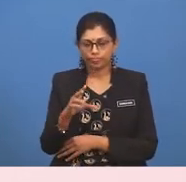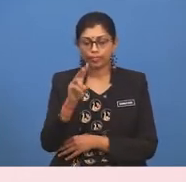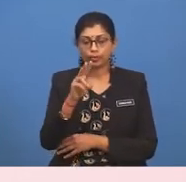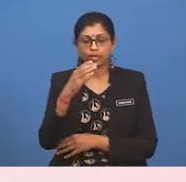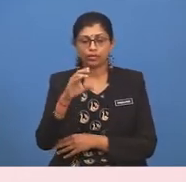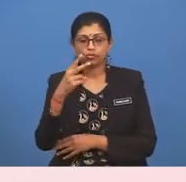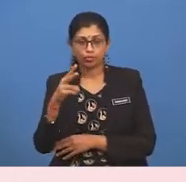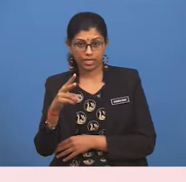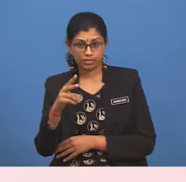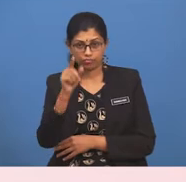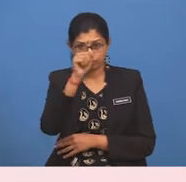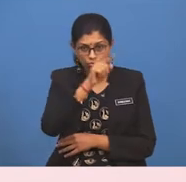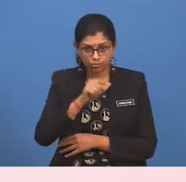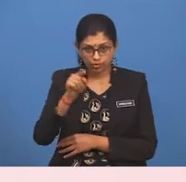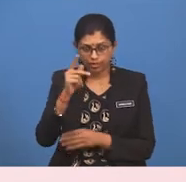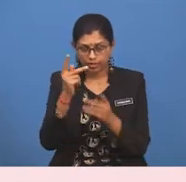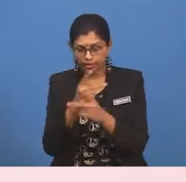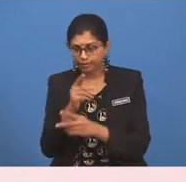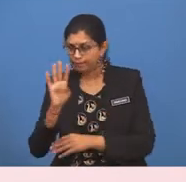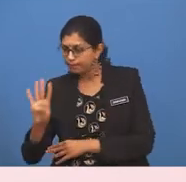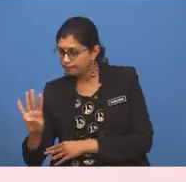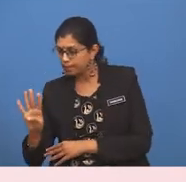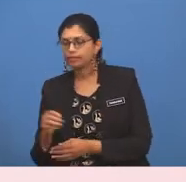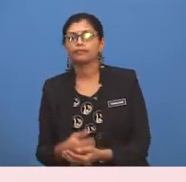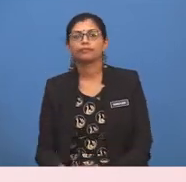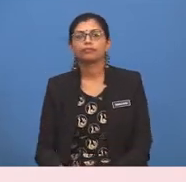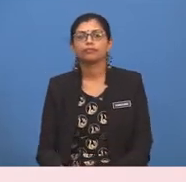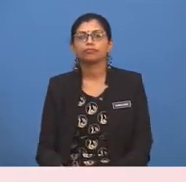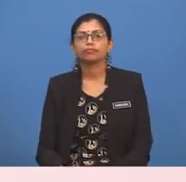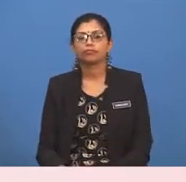212 dan RM4.